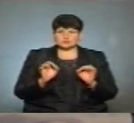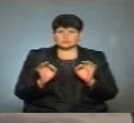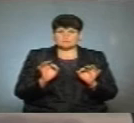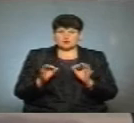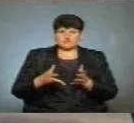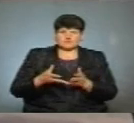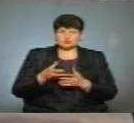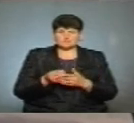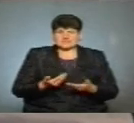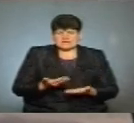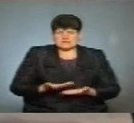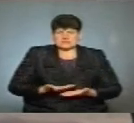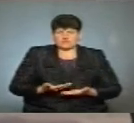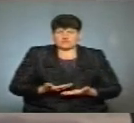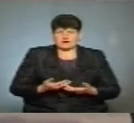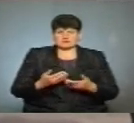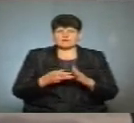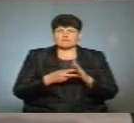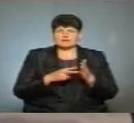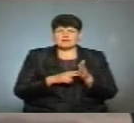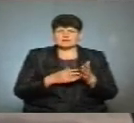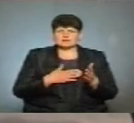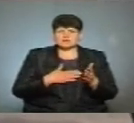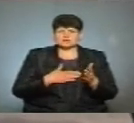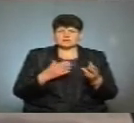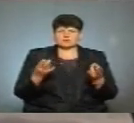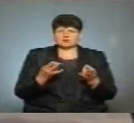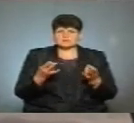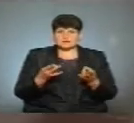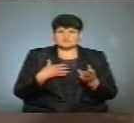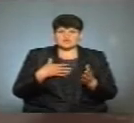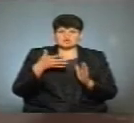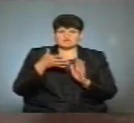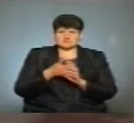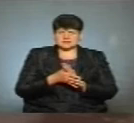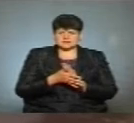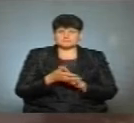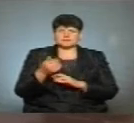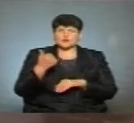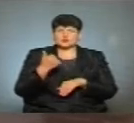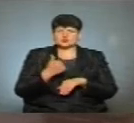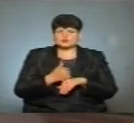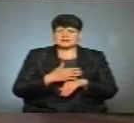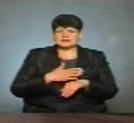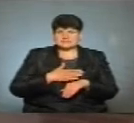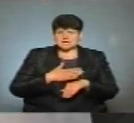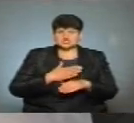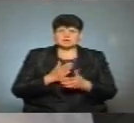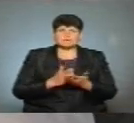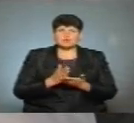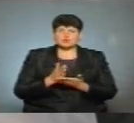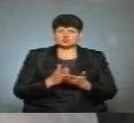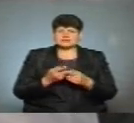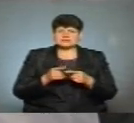нормального існування в плані наших потреб і наших витрат. Основні наші послуги –